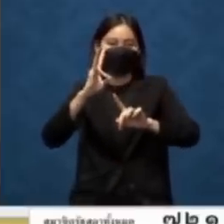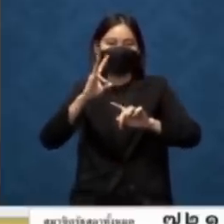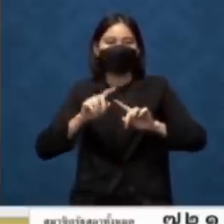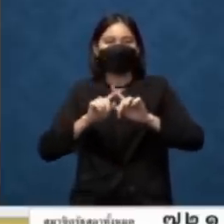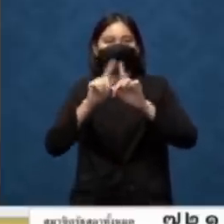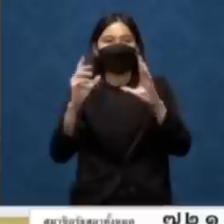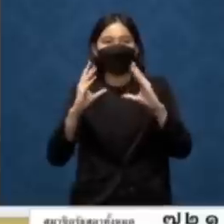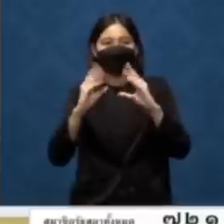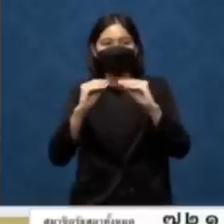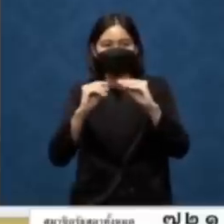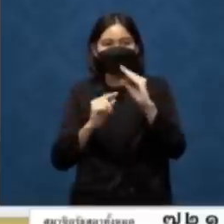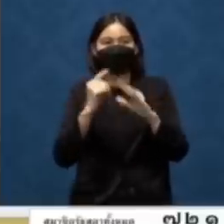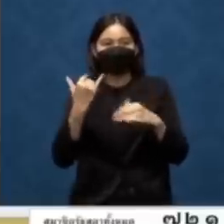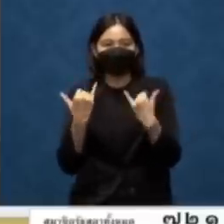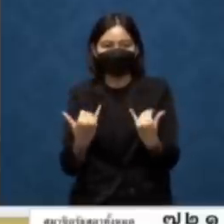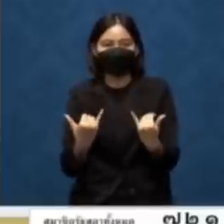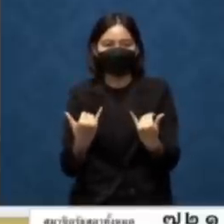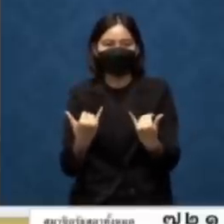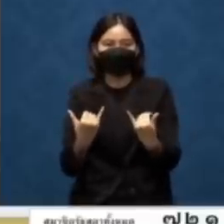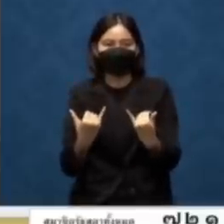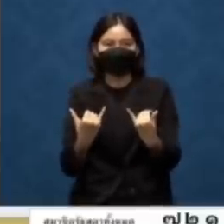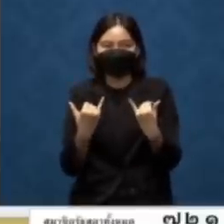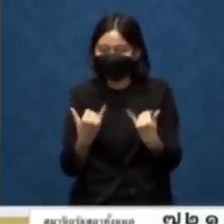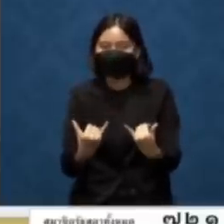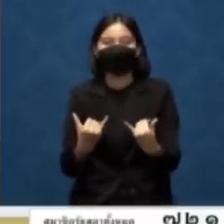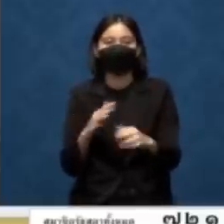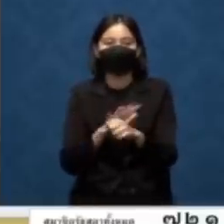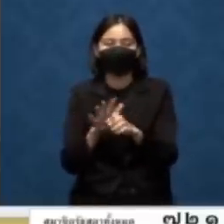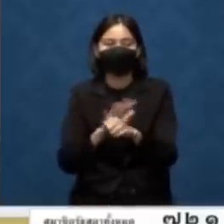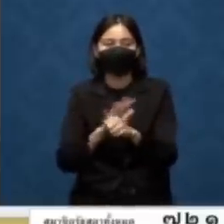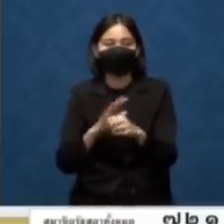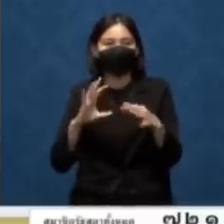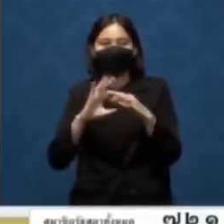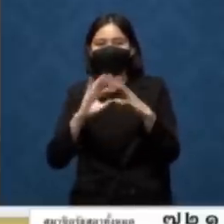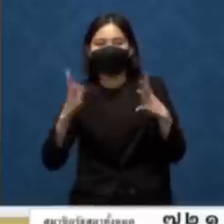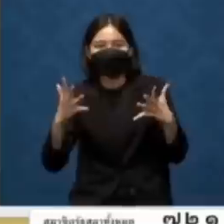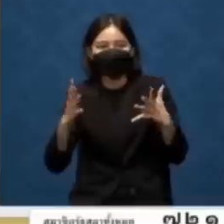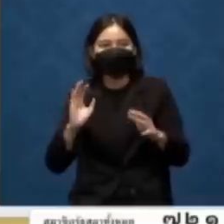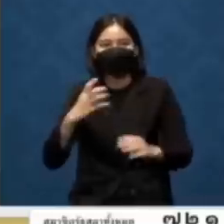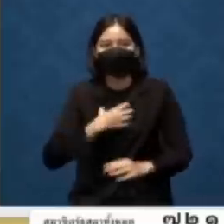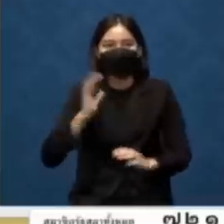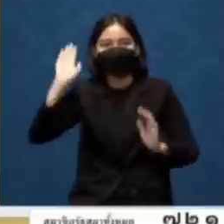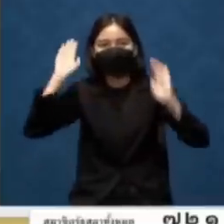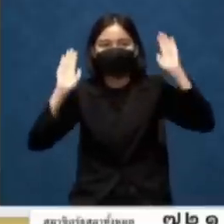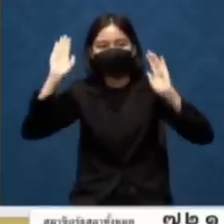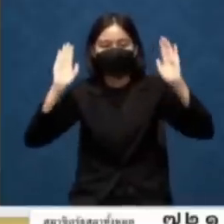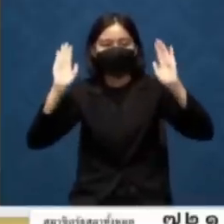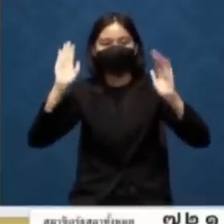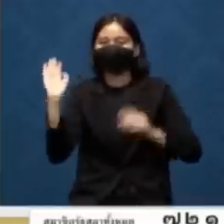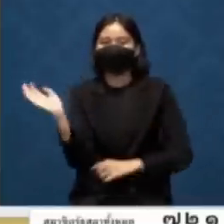วะการปชุมมพได้ประชุมมนกเลยเขามาตอนนี้พอดีไม่ได้เกี่ยวใกัสรางกระแșะหอหาเสียงใดทั้งสิ้น